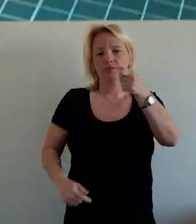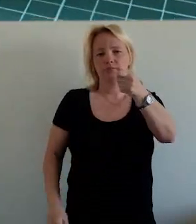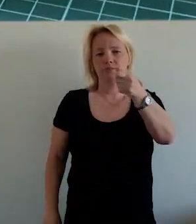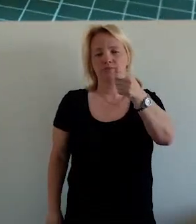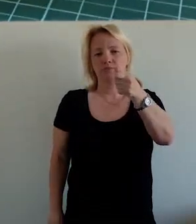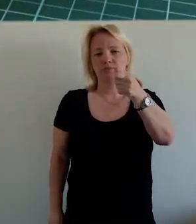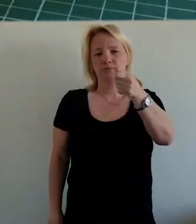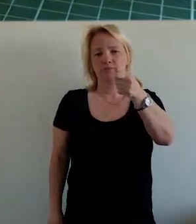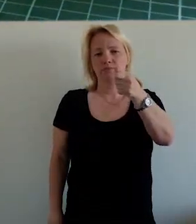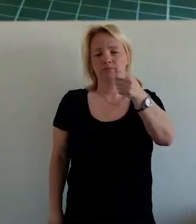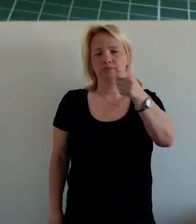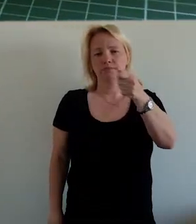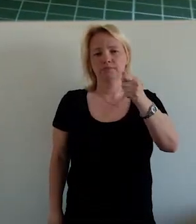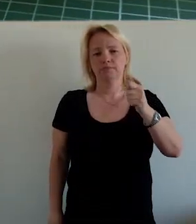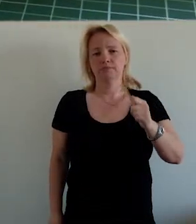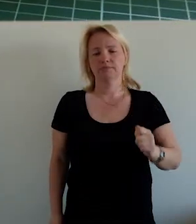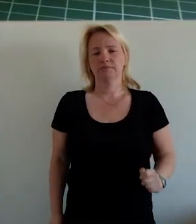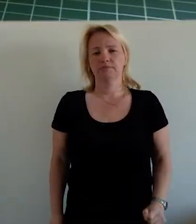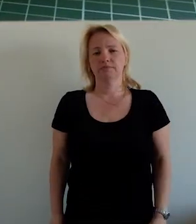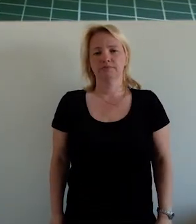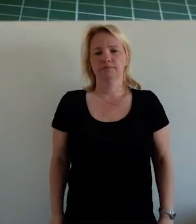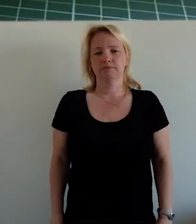špendlík.